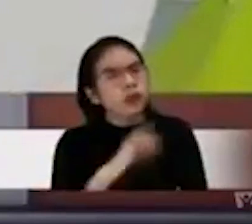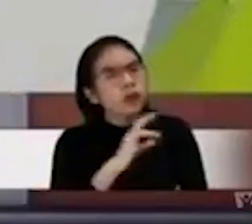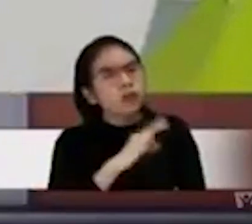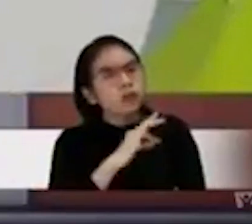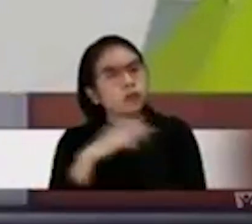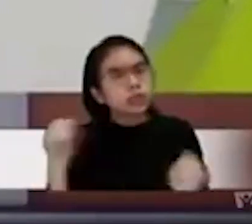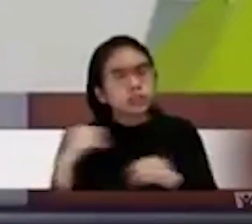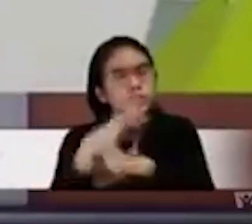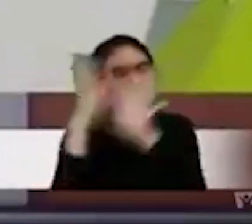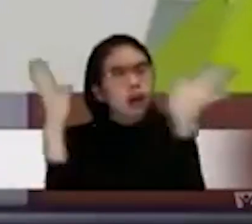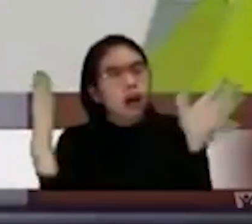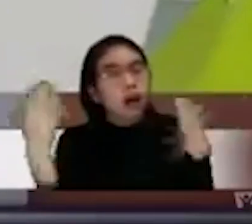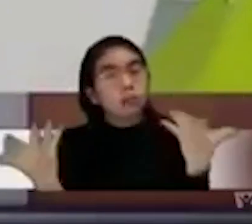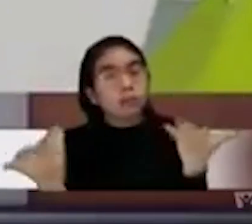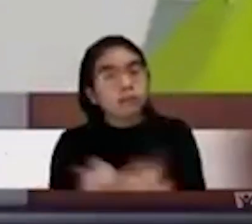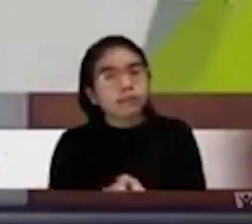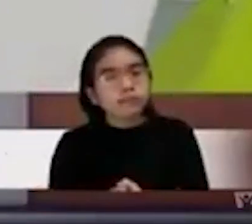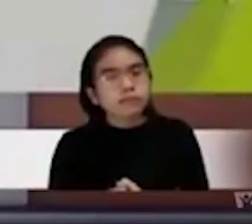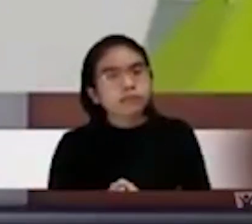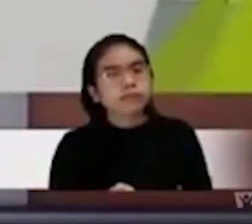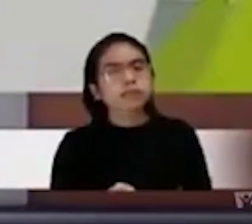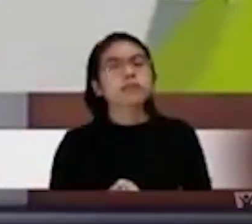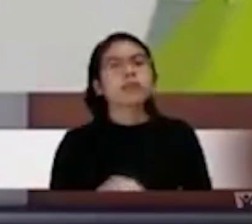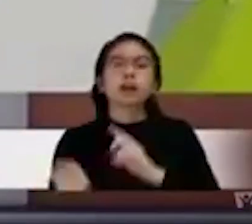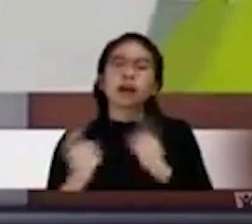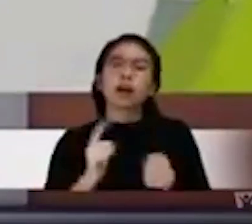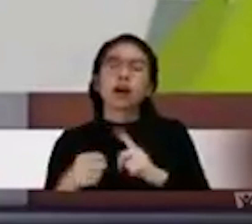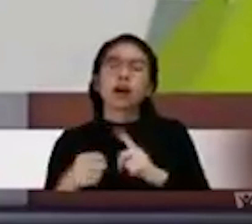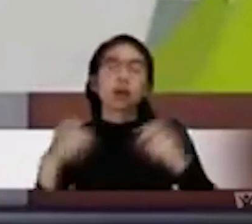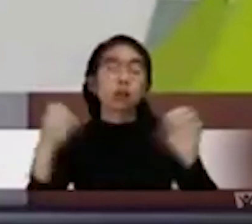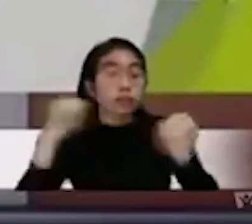ngantuk. Jadi kalau kita cahaya terang itu memang betul-betul